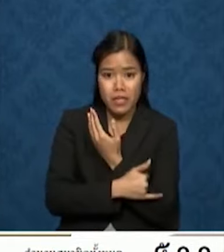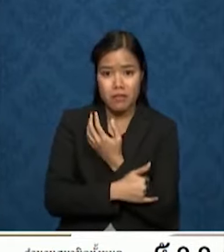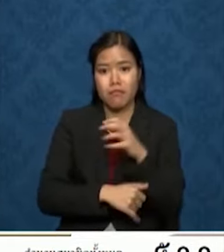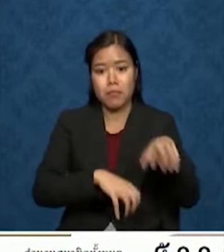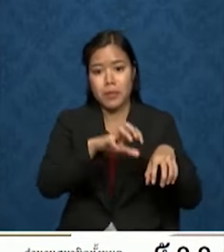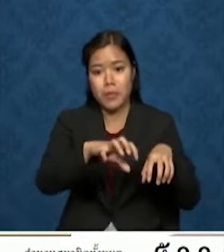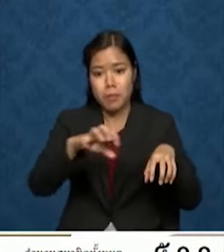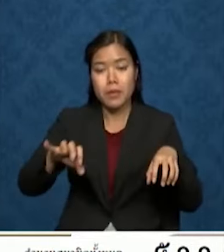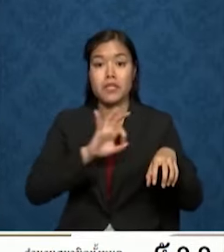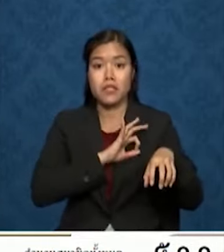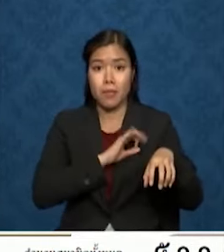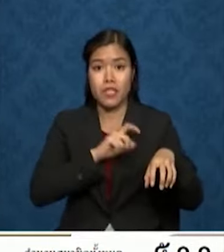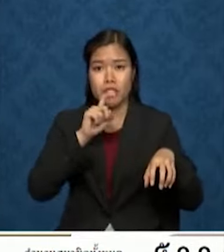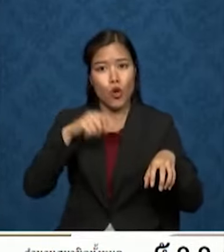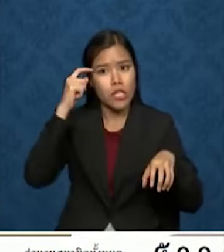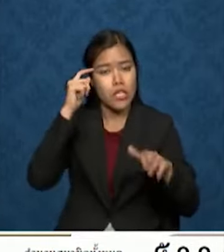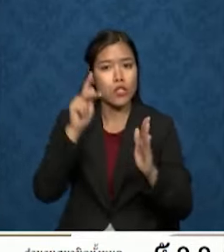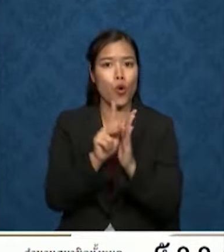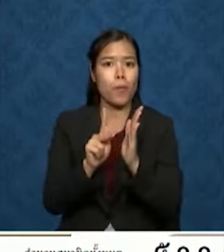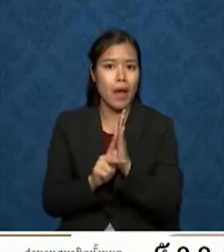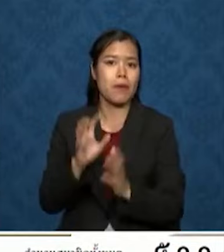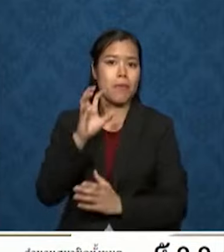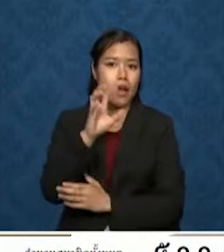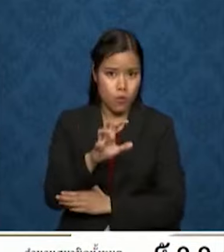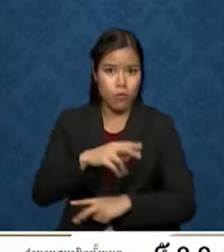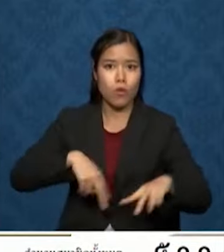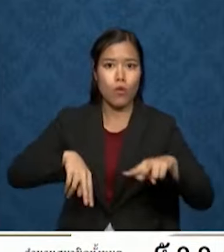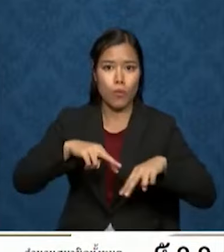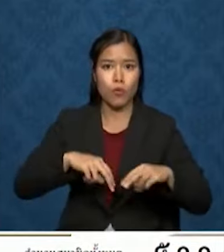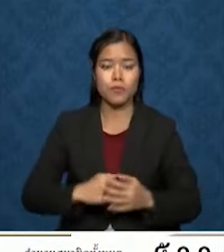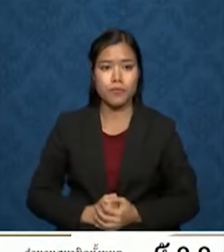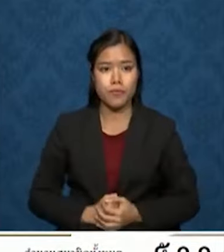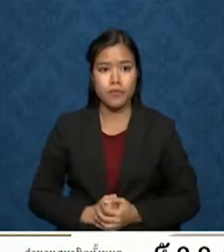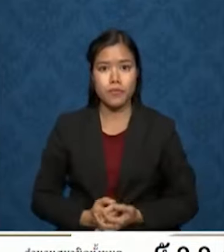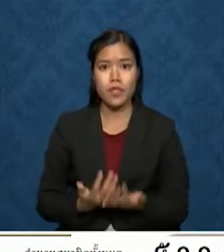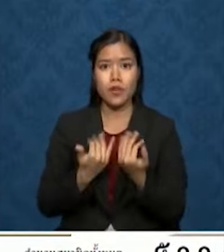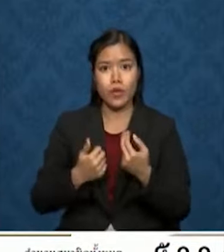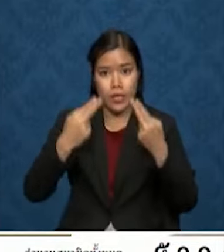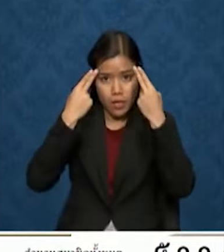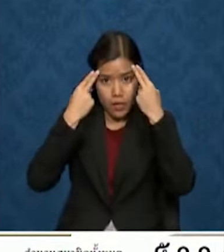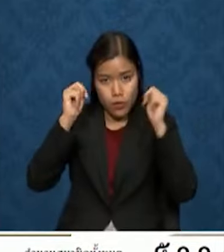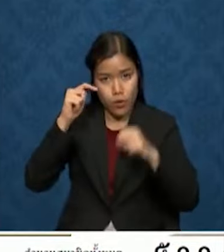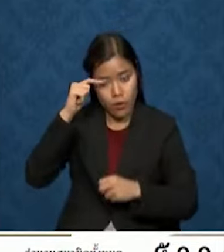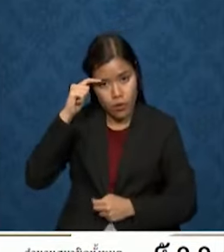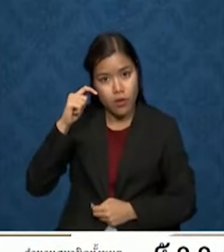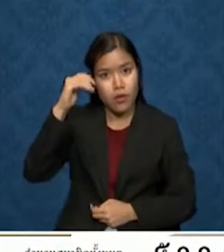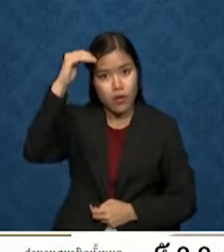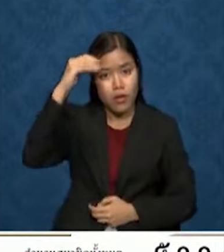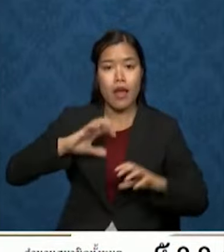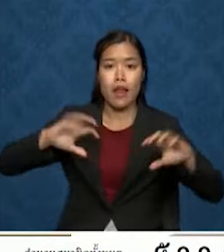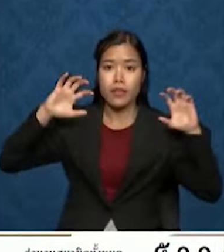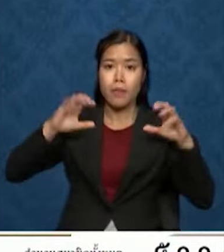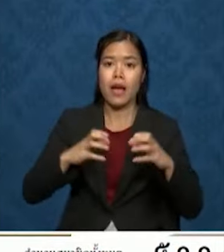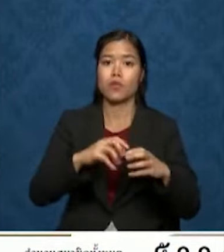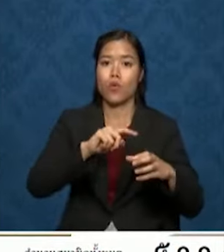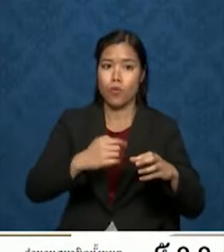ครับเพราฉะนั้น.....ขนาดนี้รัฐบาลของทานใยกเศษฐาทวีสินโดยผมใแ้ชนหนาสีแก